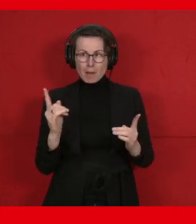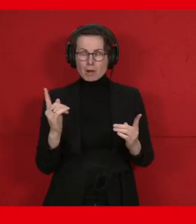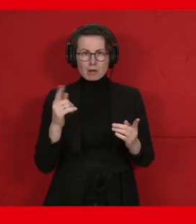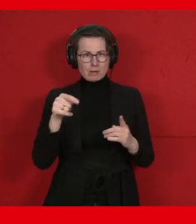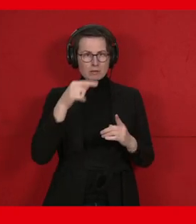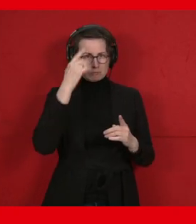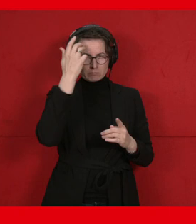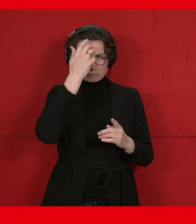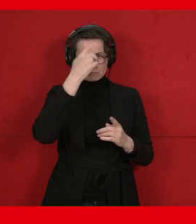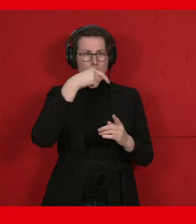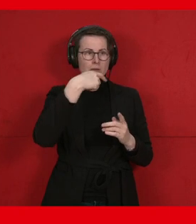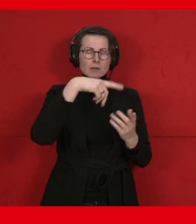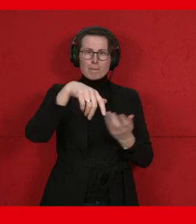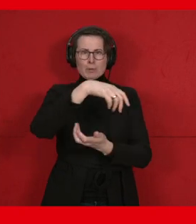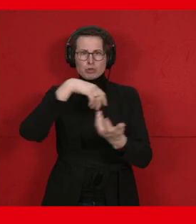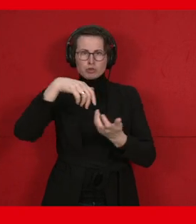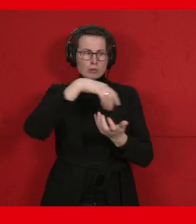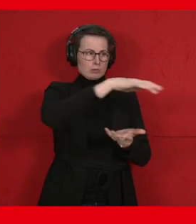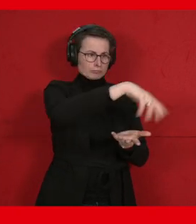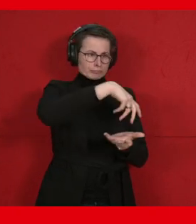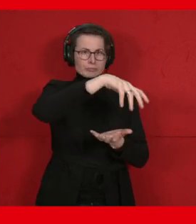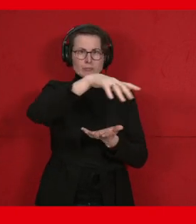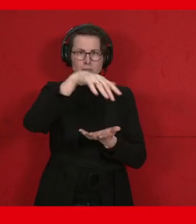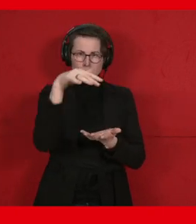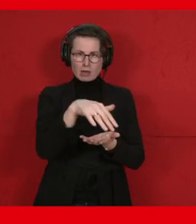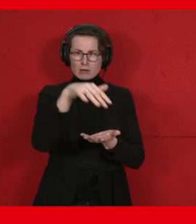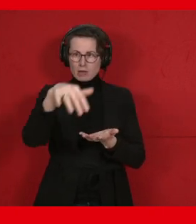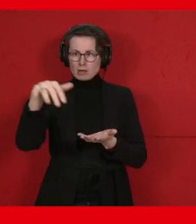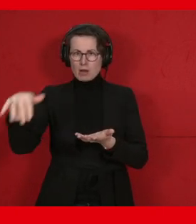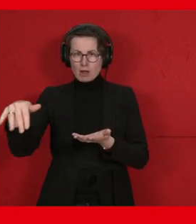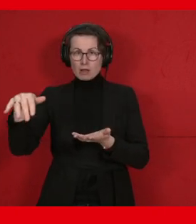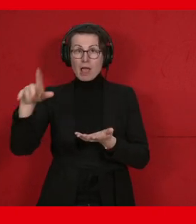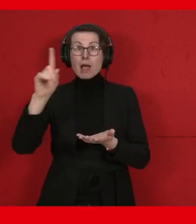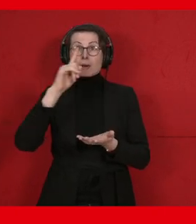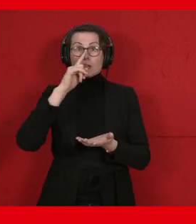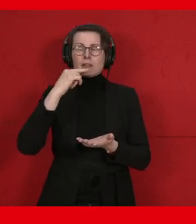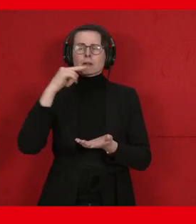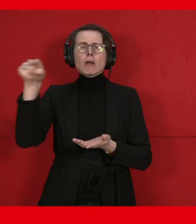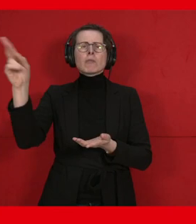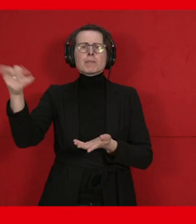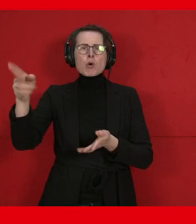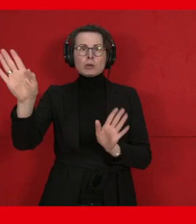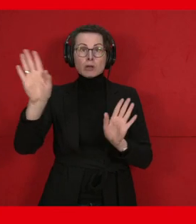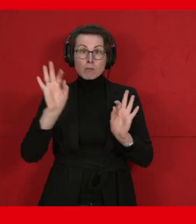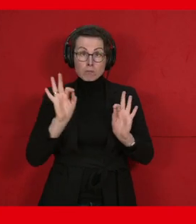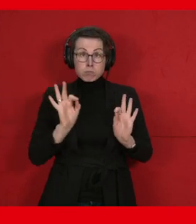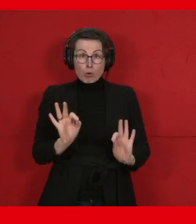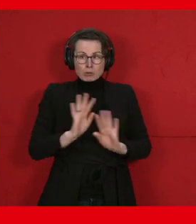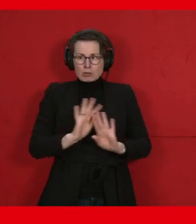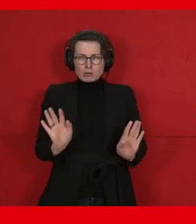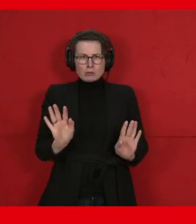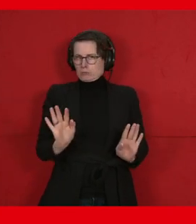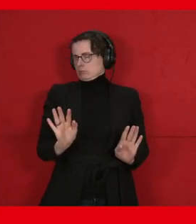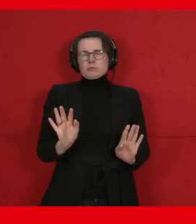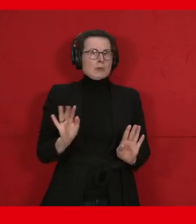Mix verstanden wird, auch vernünftig. Wenn er der Vorwand dafür ist, nichts zu tun, ist er ganz riskant. Und so begegnet er mir heute